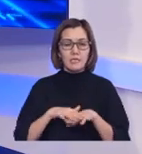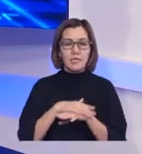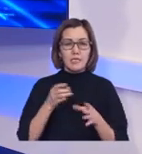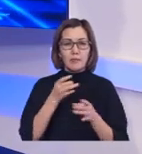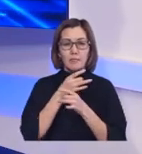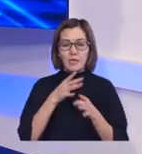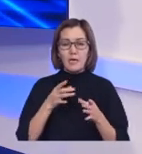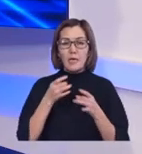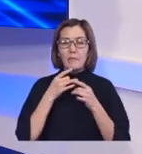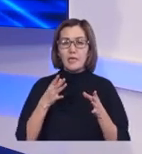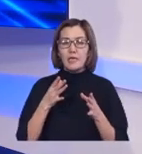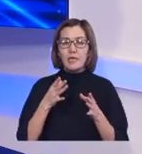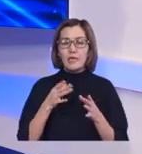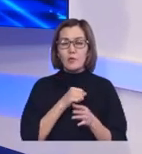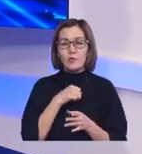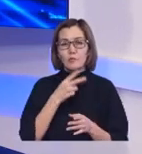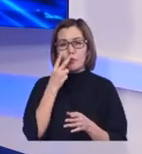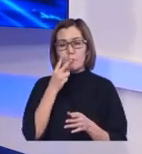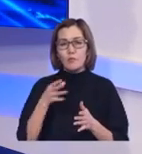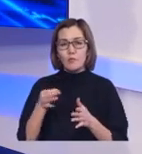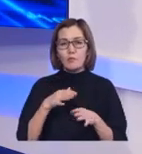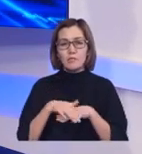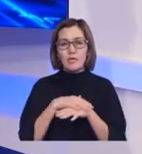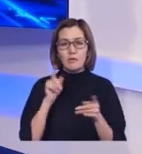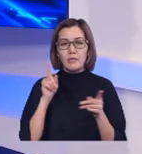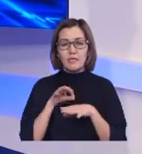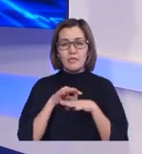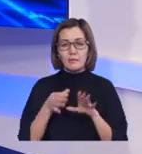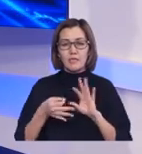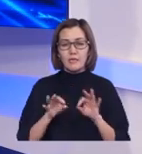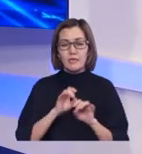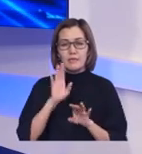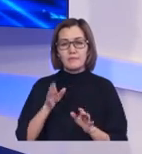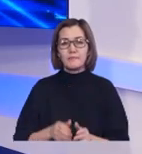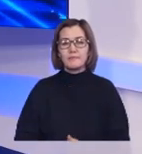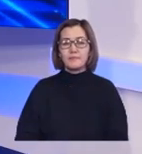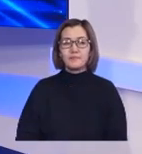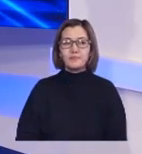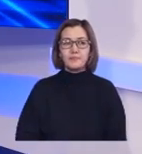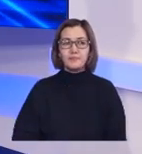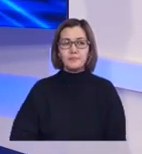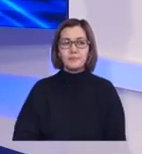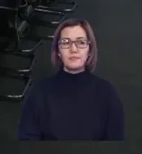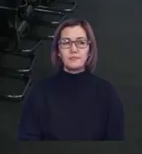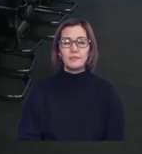мейрамы. Мерекелік атмосфераны өз көзімен көріп, облыс халқымен тілдесіп қайтқан әріптесім Айолым Жүрсінқызы жалғастырады.